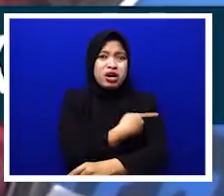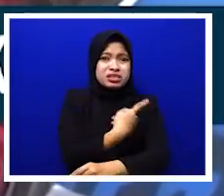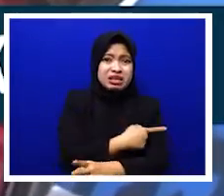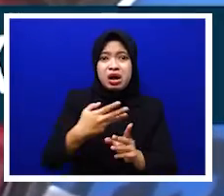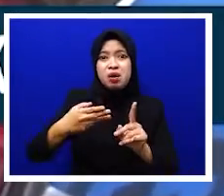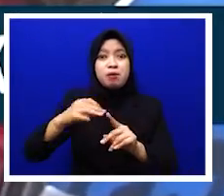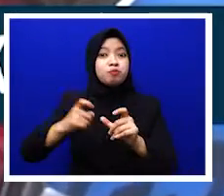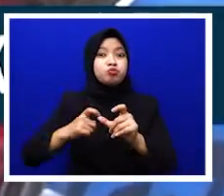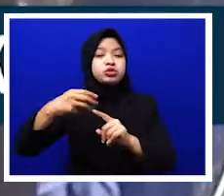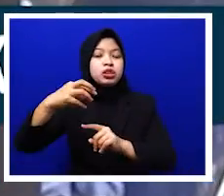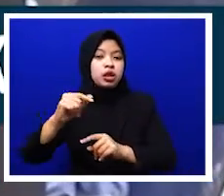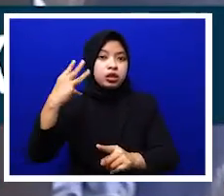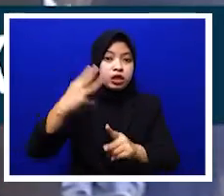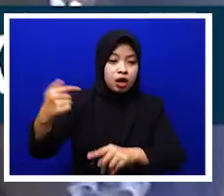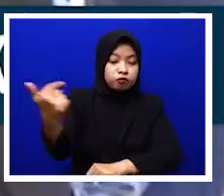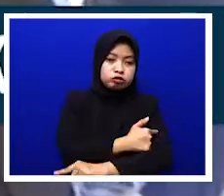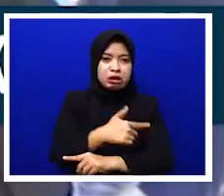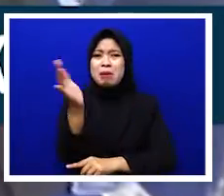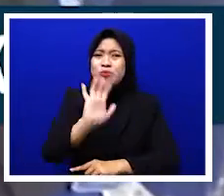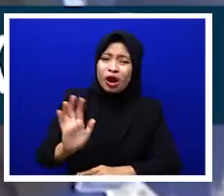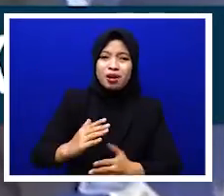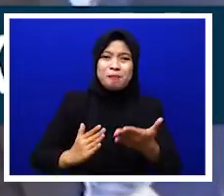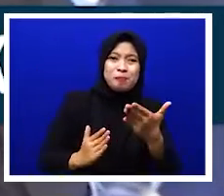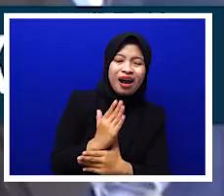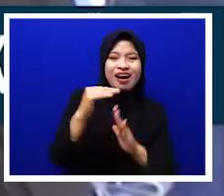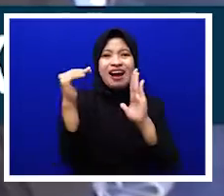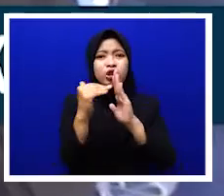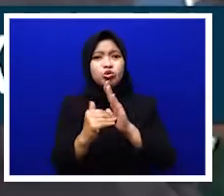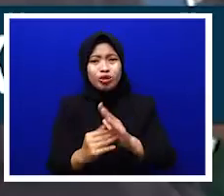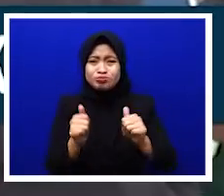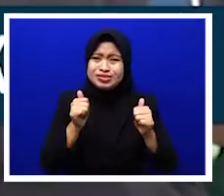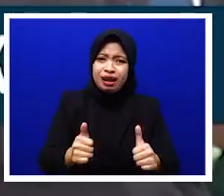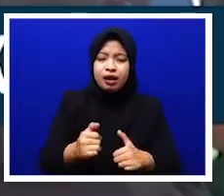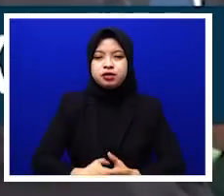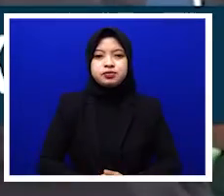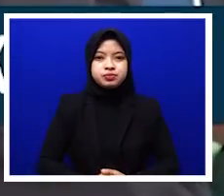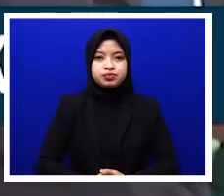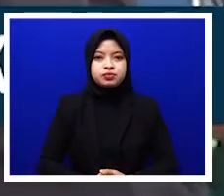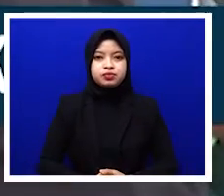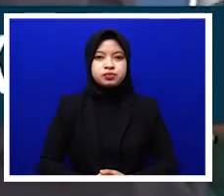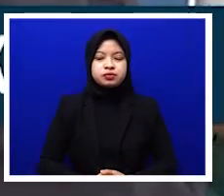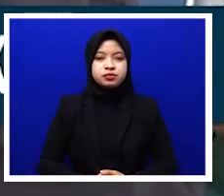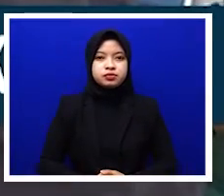terutama vaksin booster, bisa dikatakan itu tidak benar atau melanggar aturan yang berlaku.